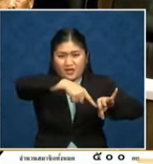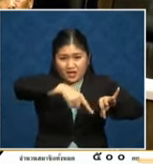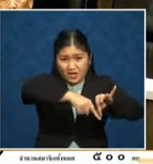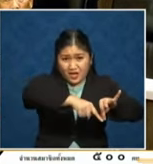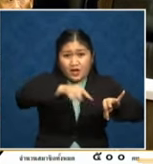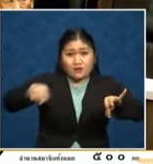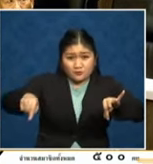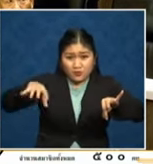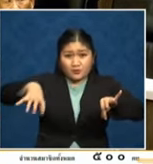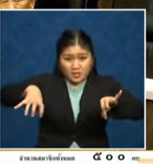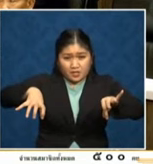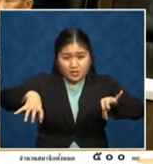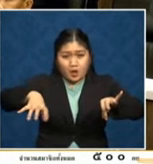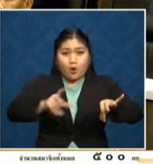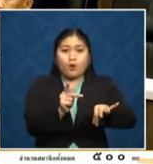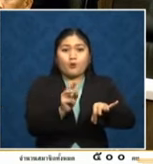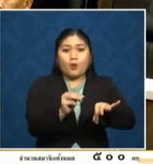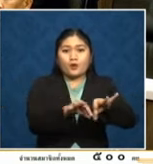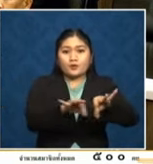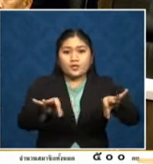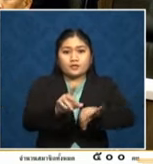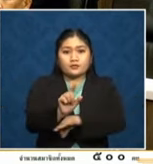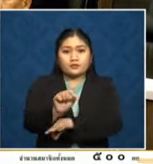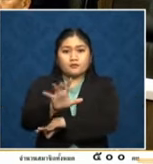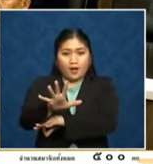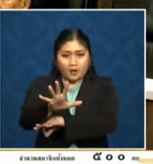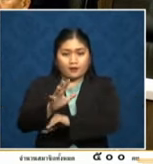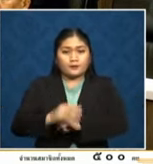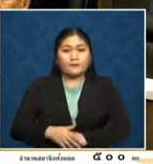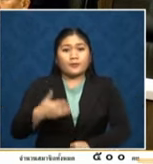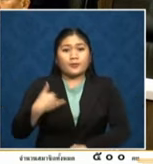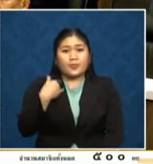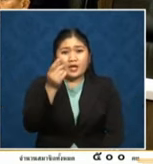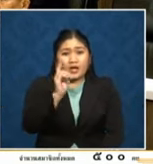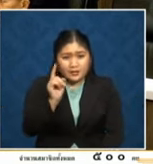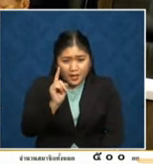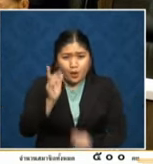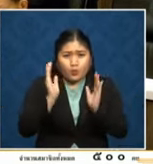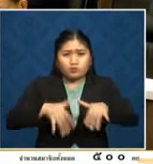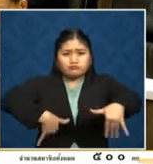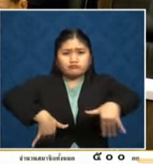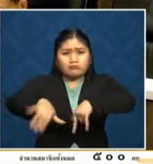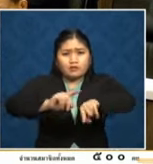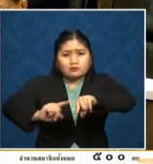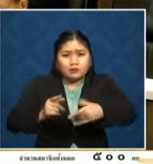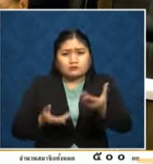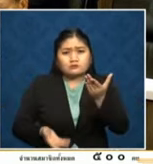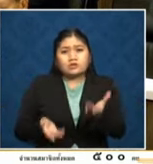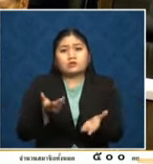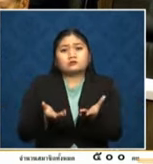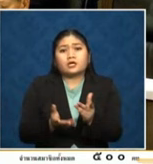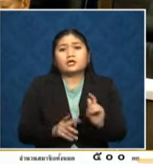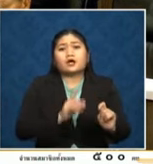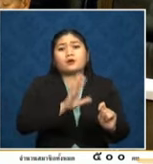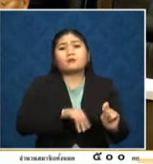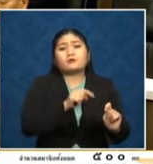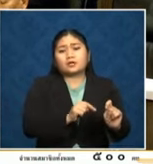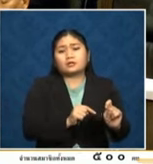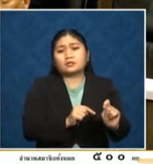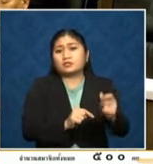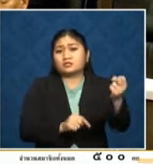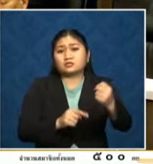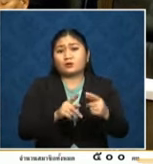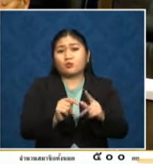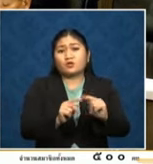คนะครับบริเวณกม.ที่25ทําให้พี่น้องประชาชนในเขตอำเภอสะไคของ3ตําบ